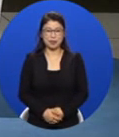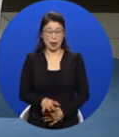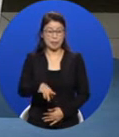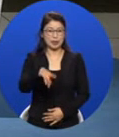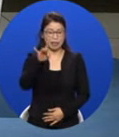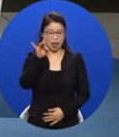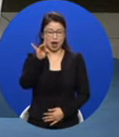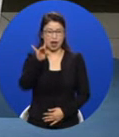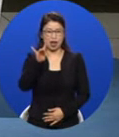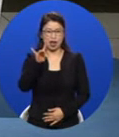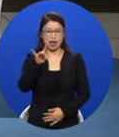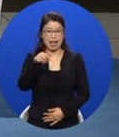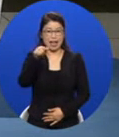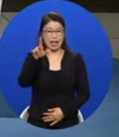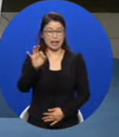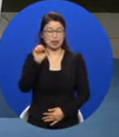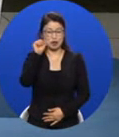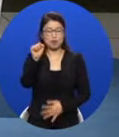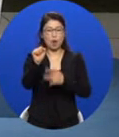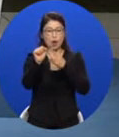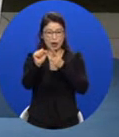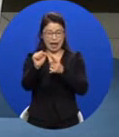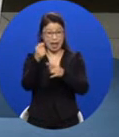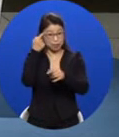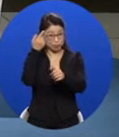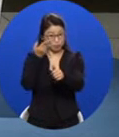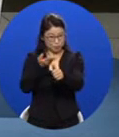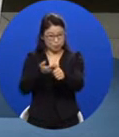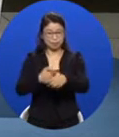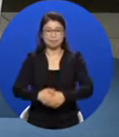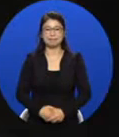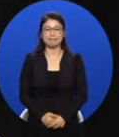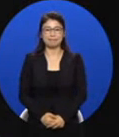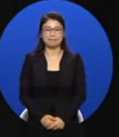먼저 강지영 후보께 여쭙겠습니다. 예.